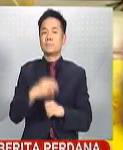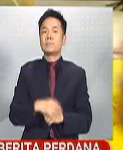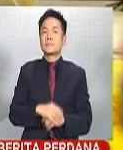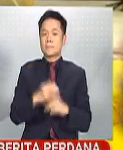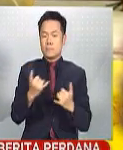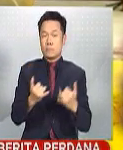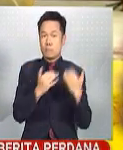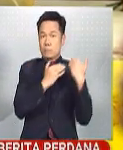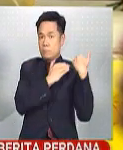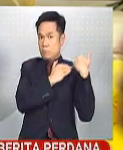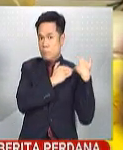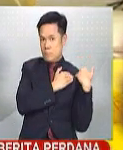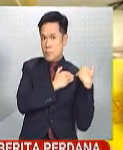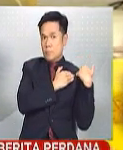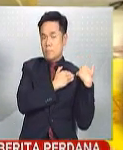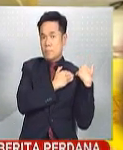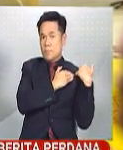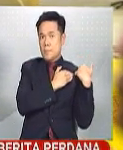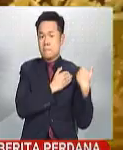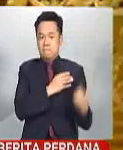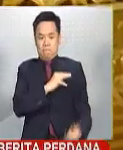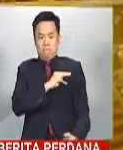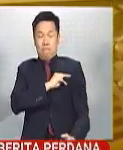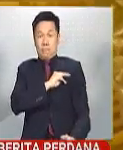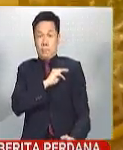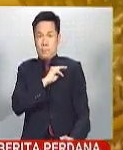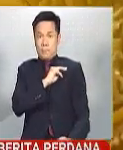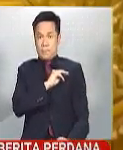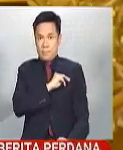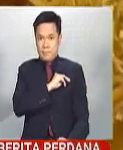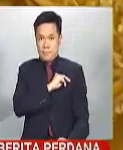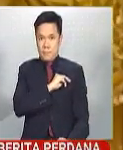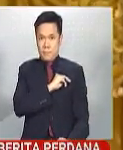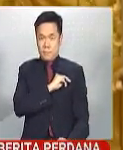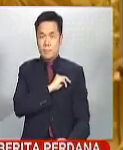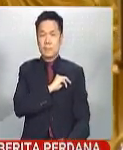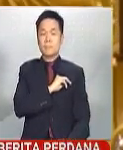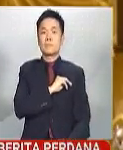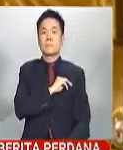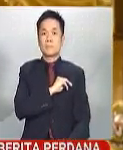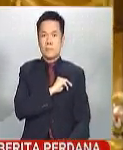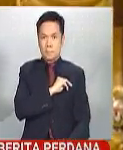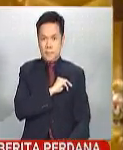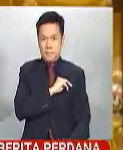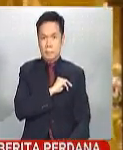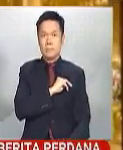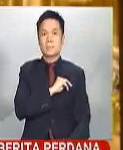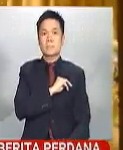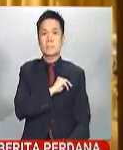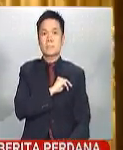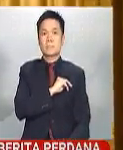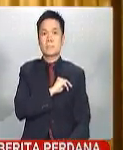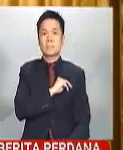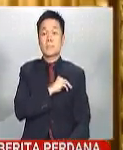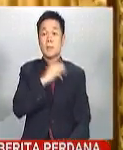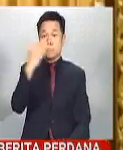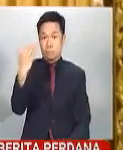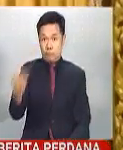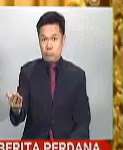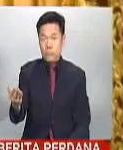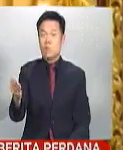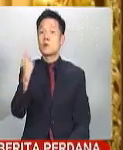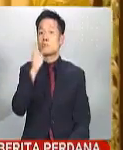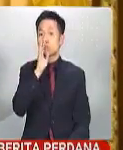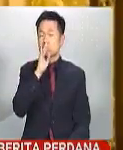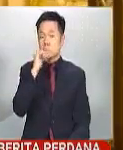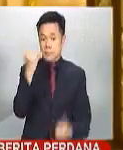memegang jawatan seorang anggota jemaah menteri. Memegang jawatan seorang anggota jemaah menteri. Dengan sesungguhnya